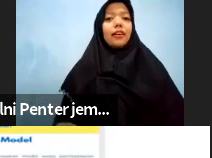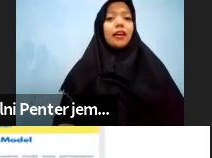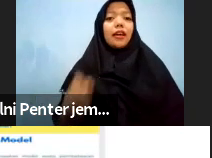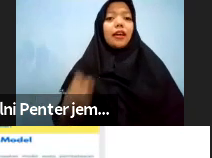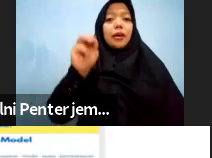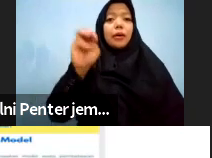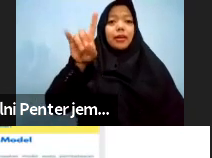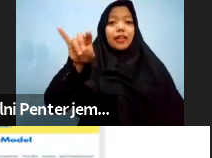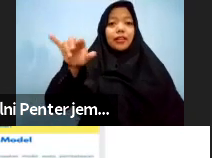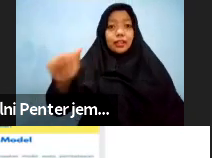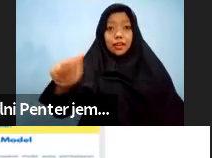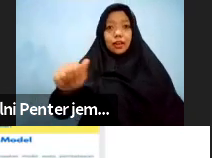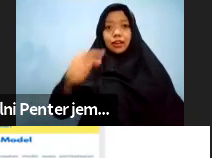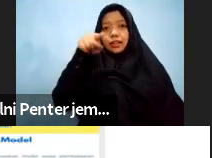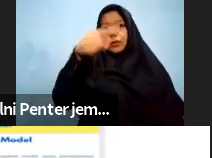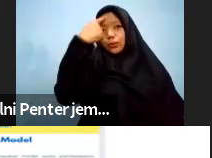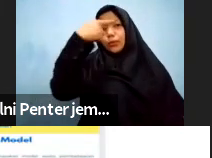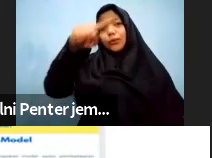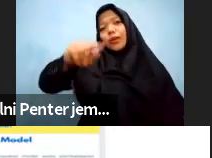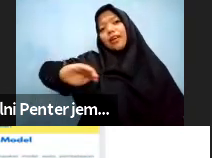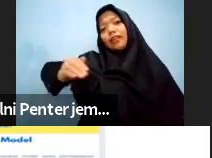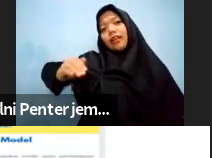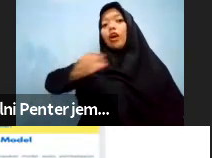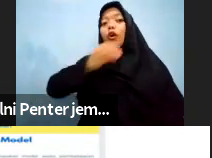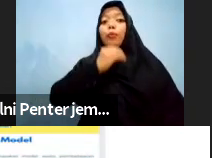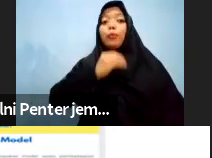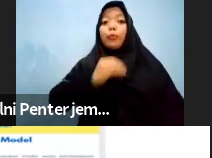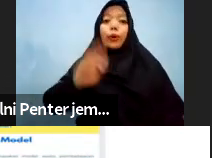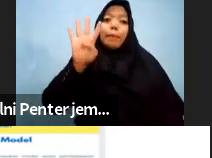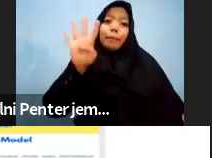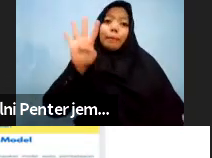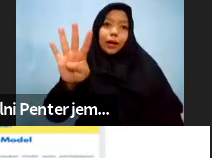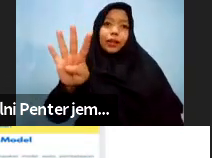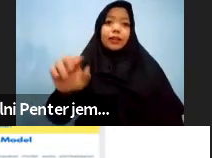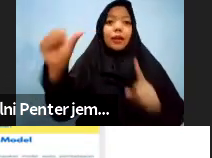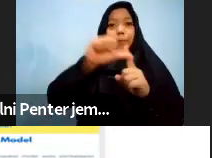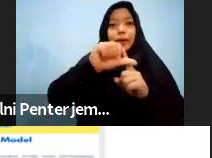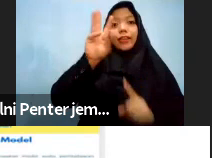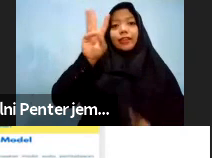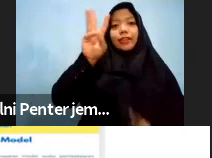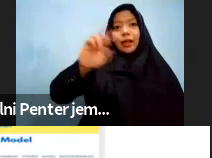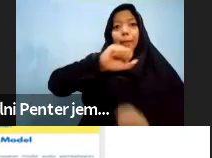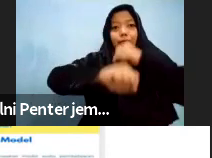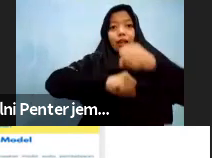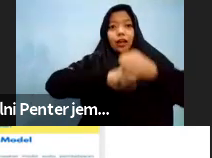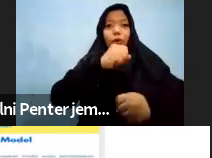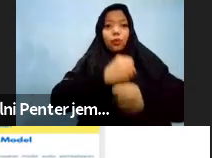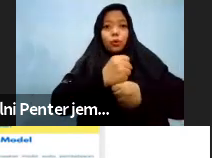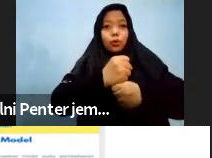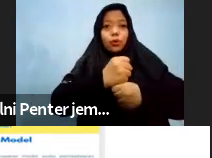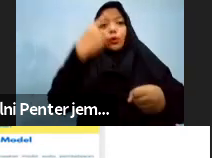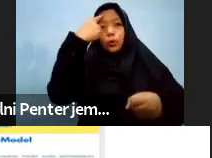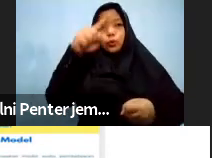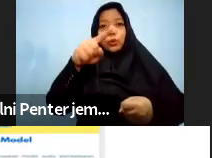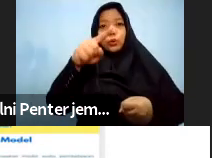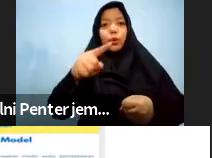diperuntukan untuk anak berusia 4-6 tahun ini juga dalam membentuk